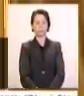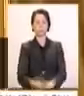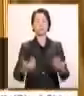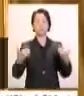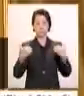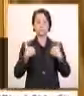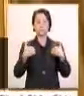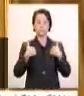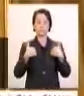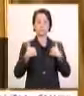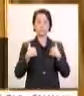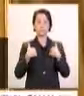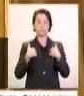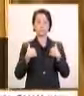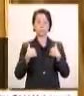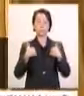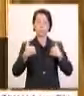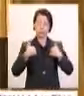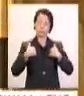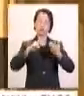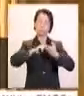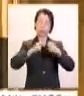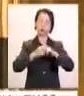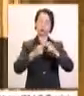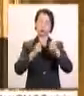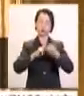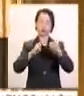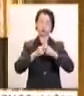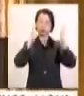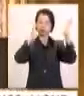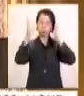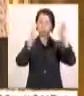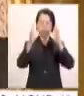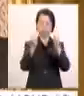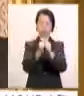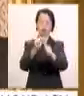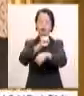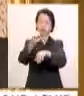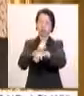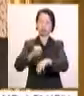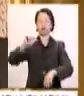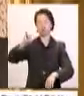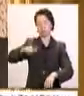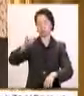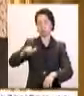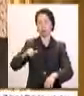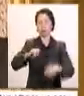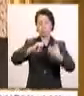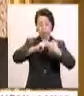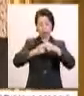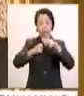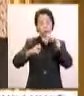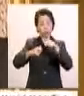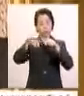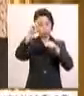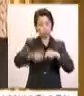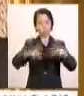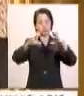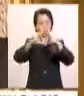Ada masalah antara kita dan masalah ini perlu diselesaikan